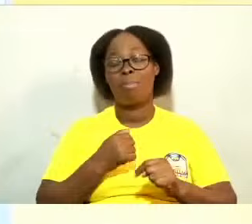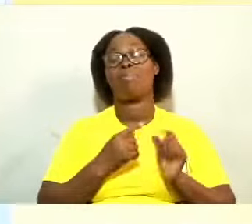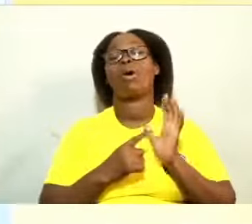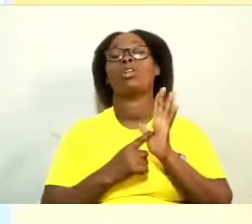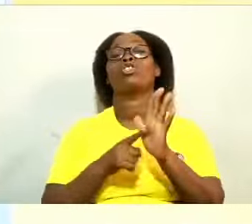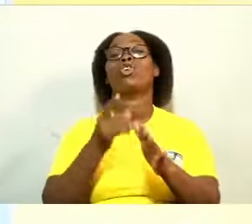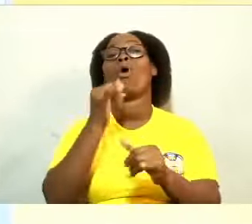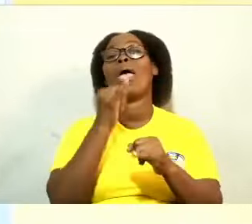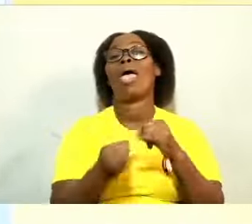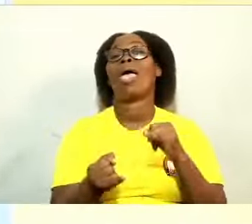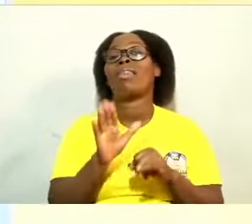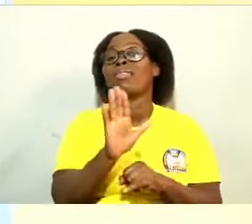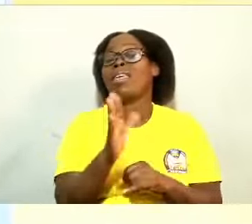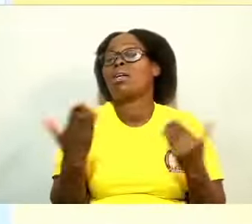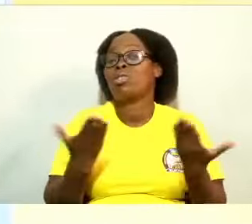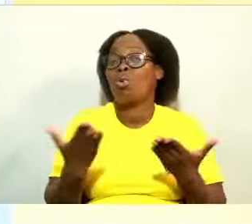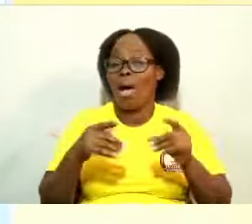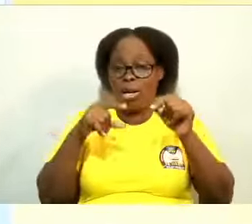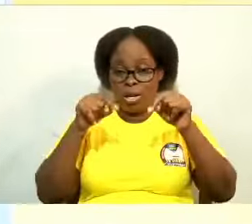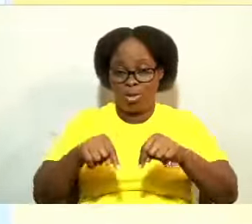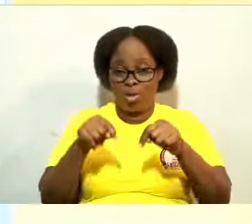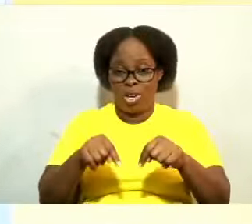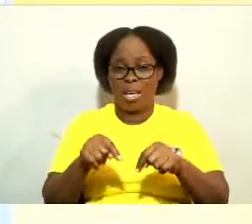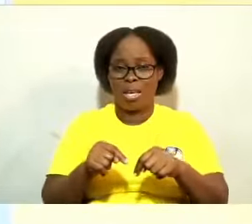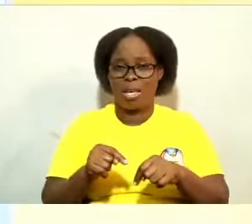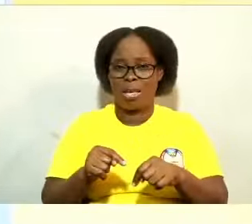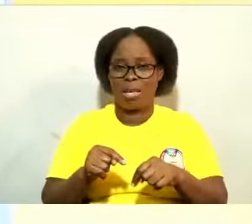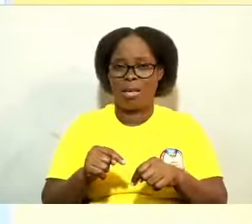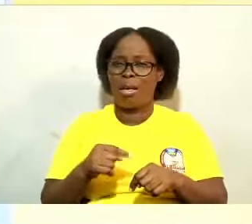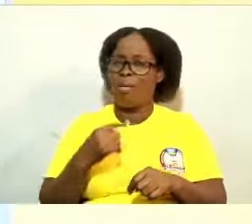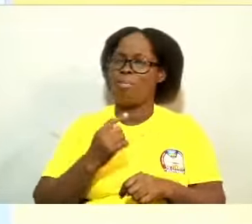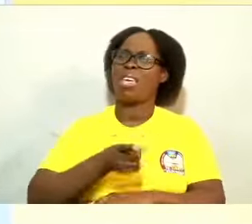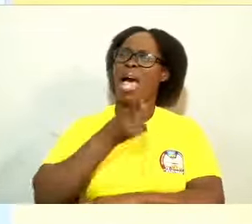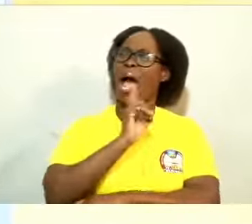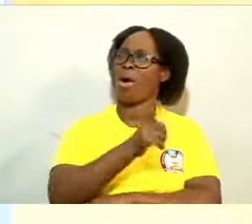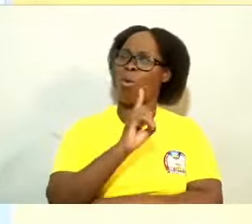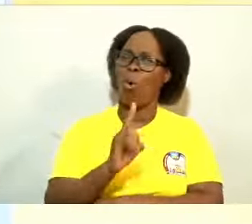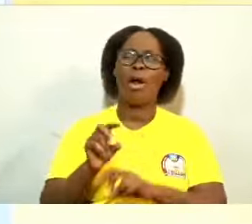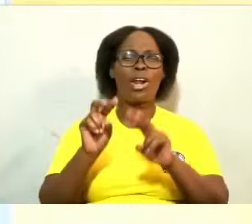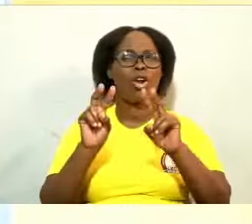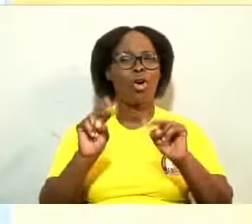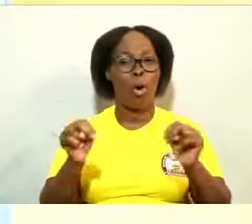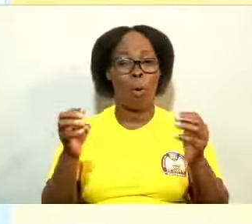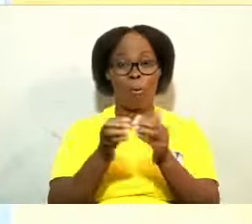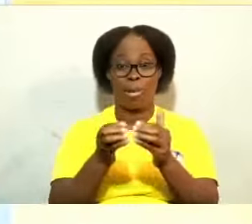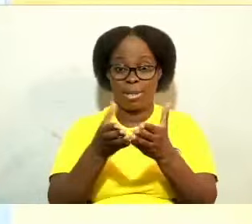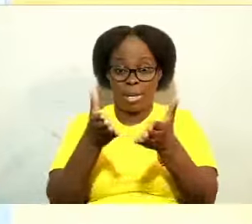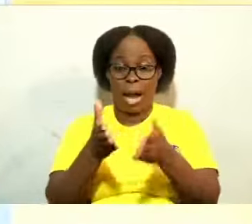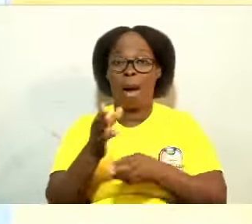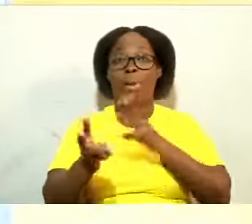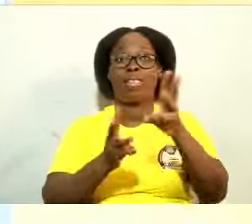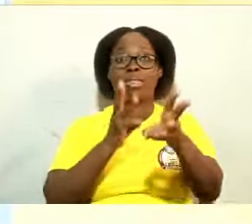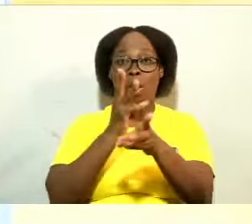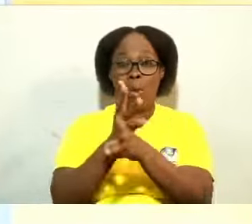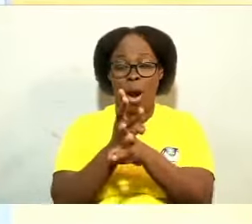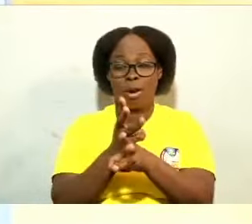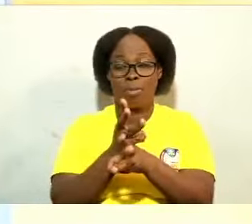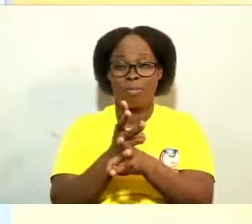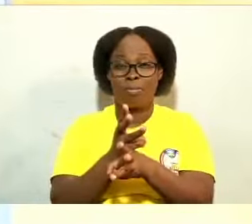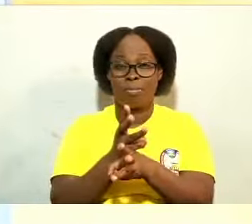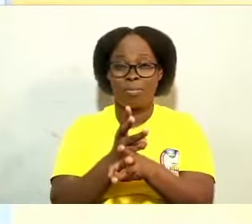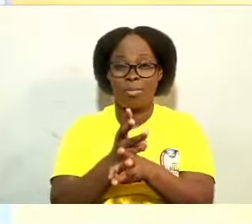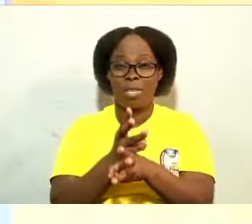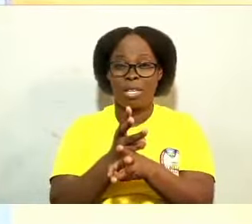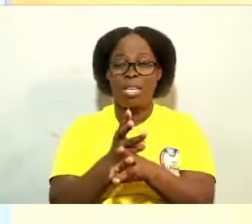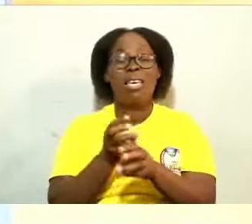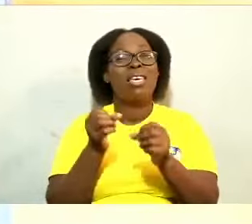wao. Leo ni onyo tu kwamba hakuna kikao chochote duniani, kiwe kiongozi awe kiongozi